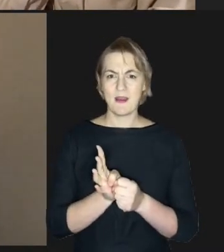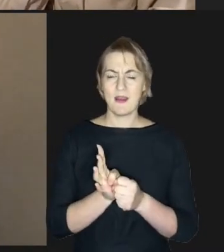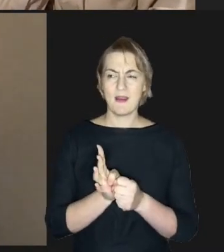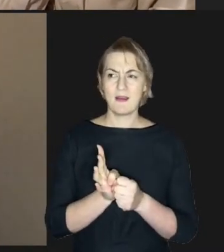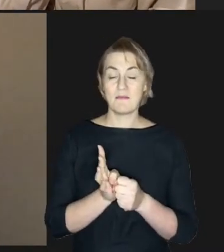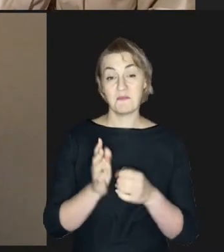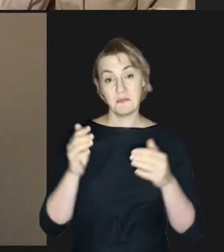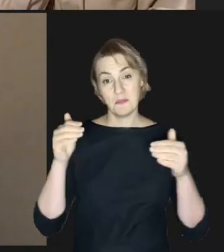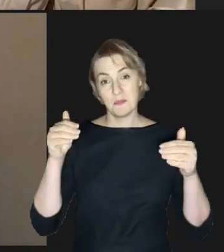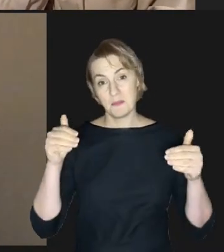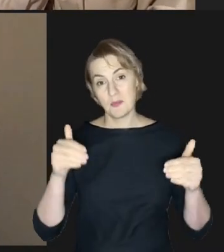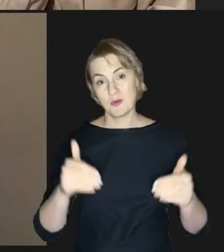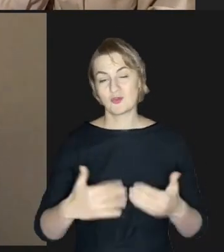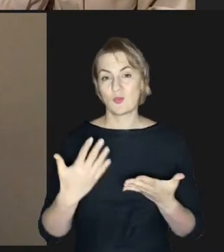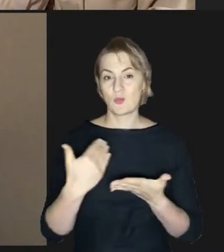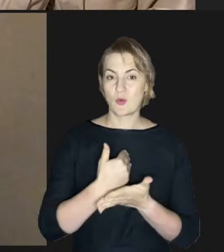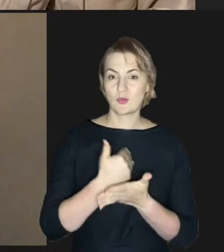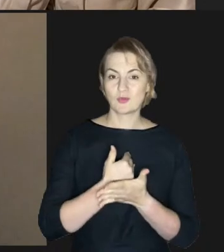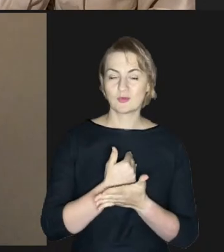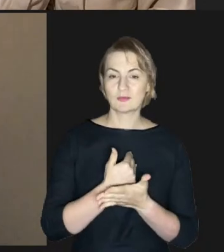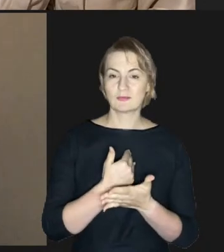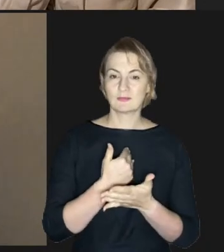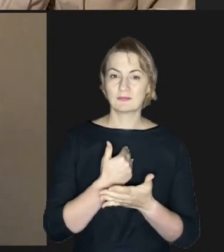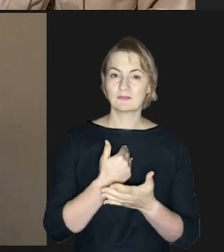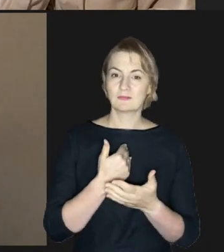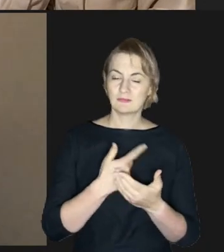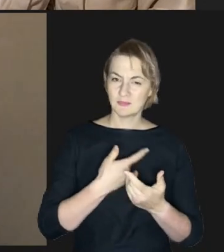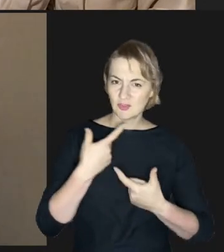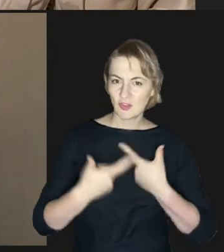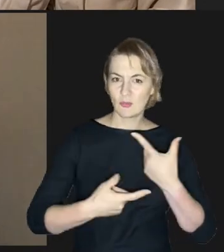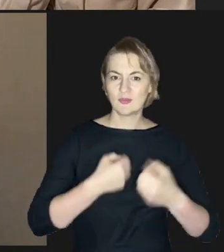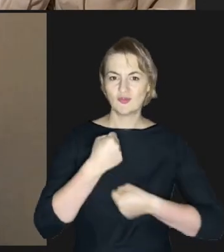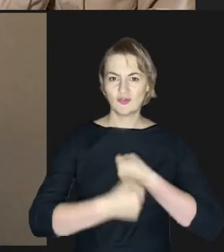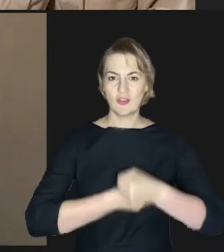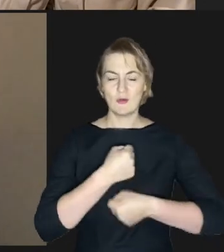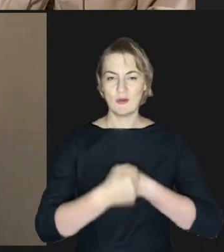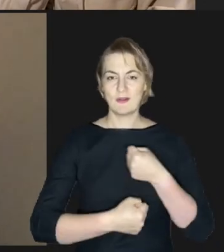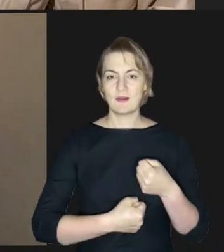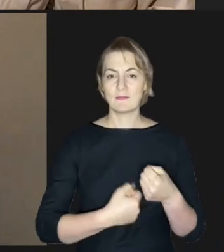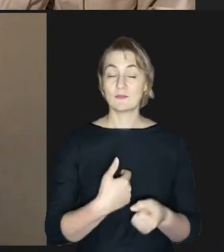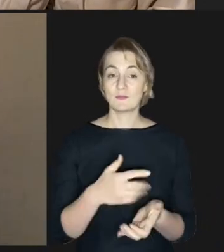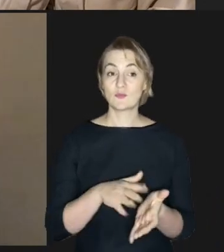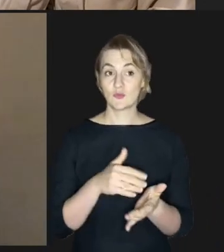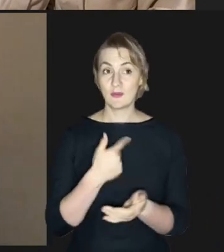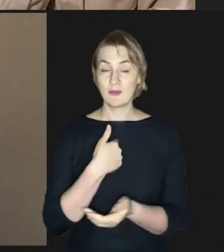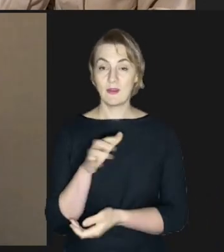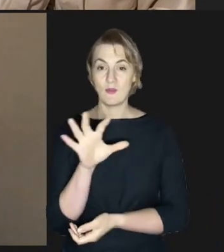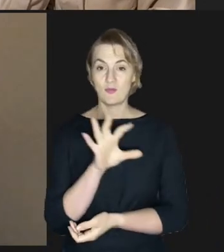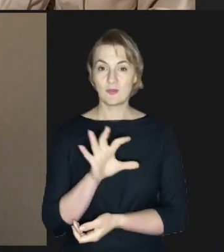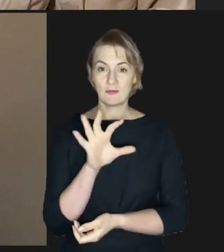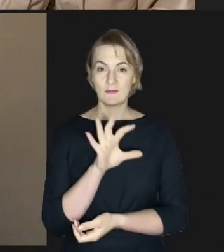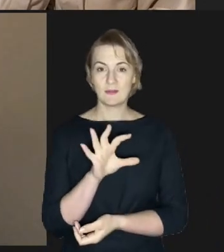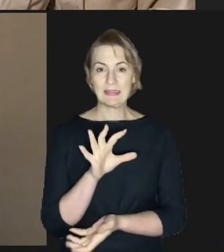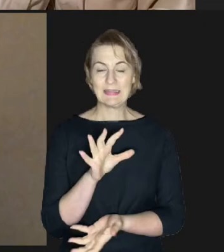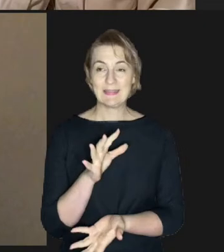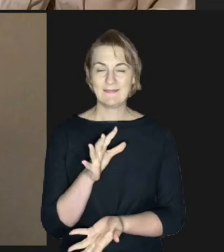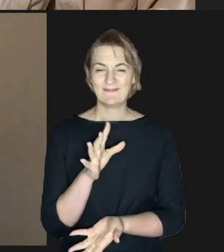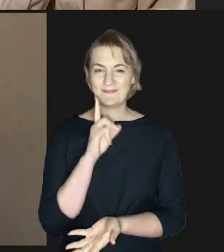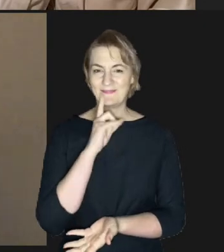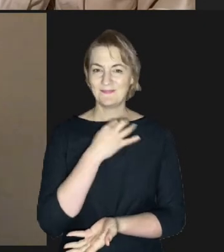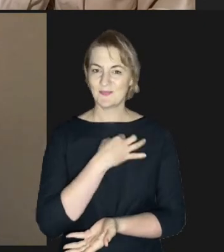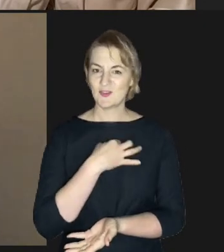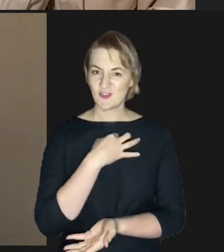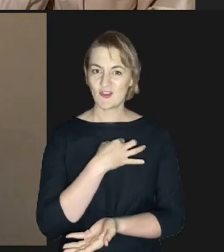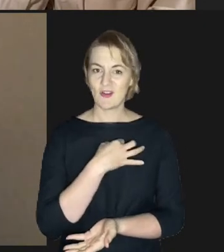jakiś sposób nam pomóc w podjęciu koniecznych działań. Ja obserwuję z przykrością,